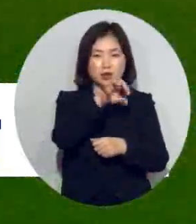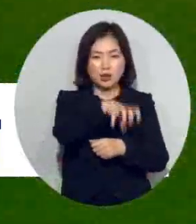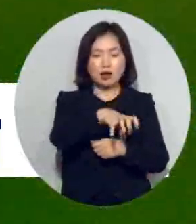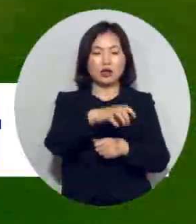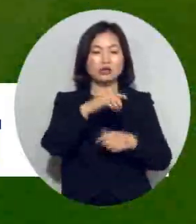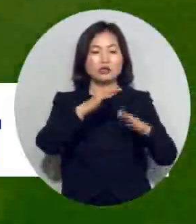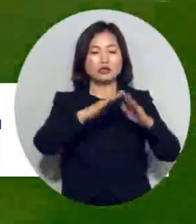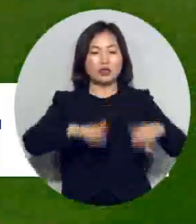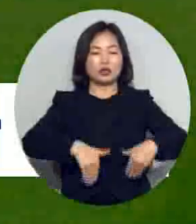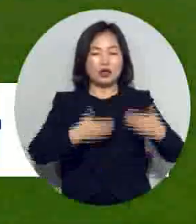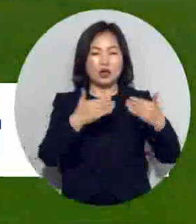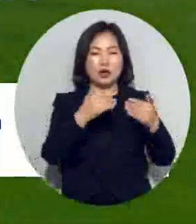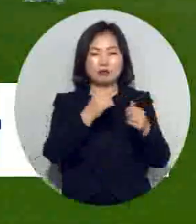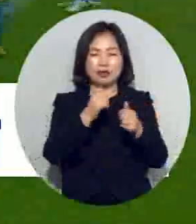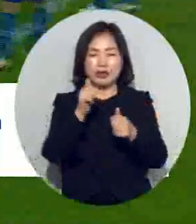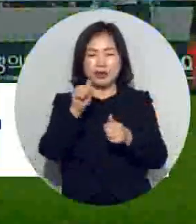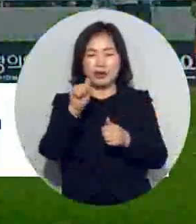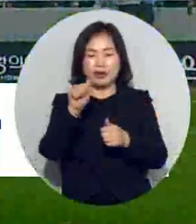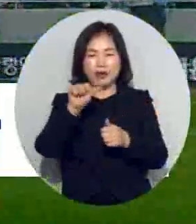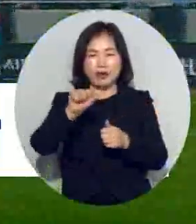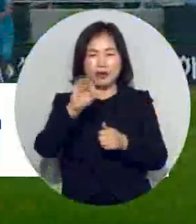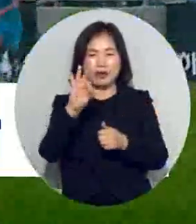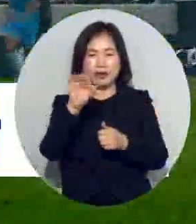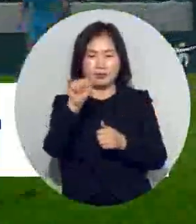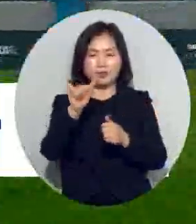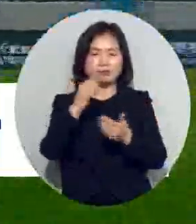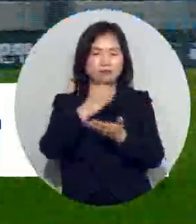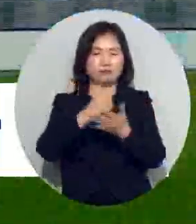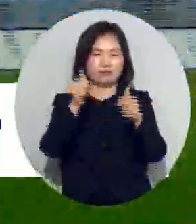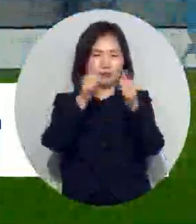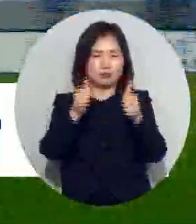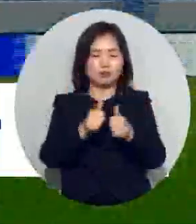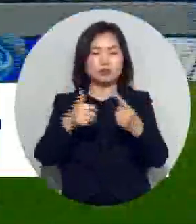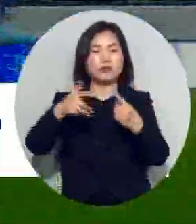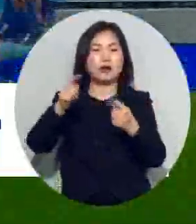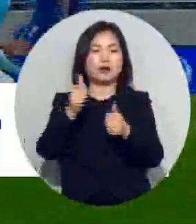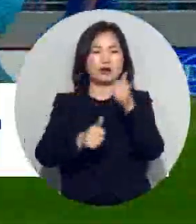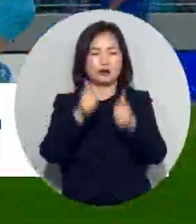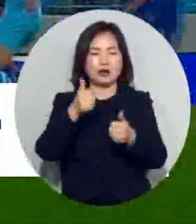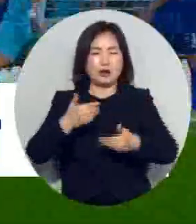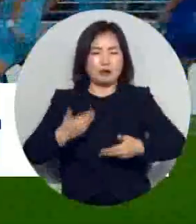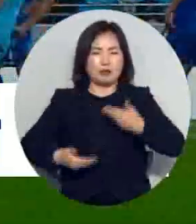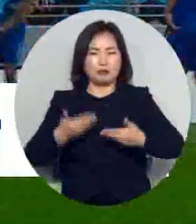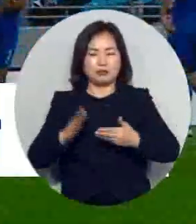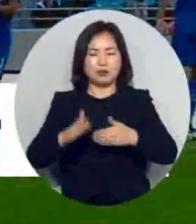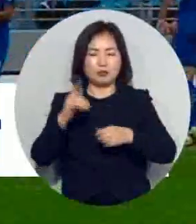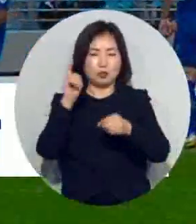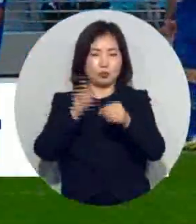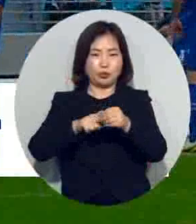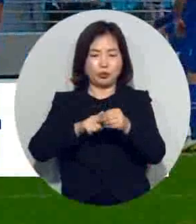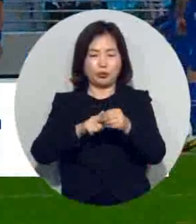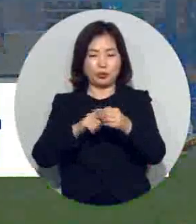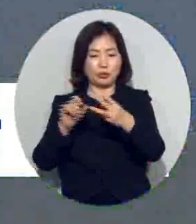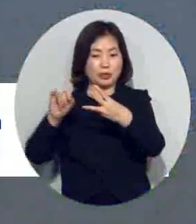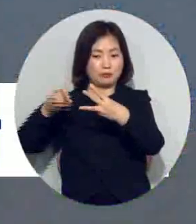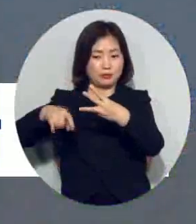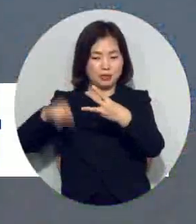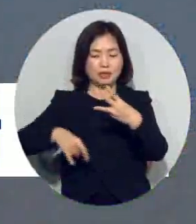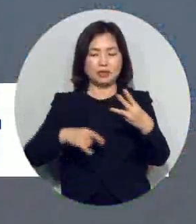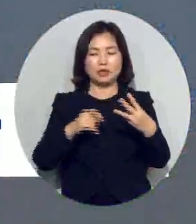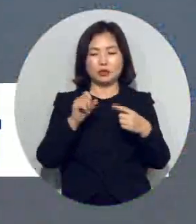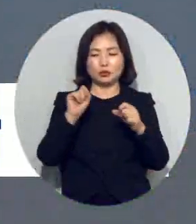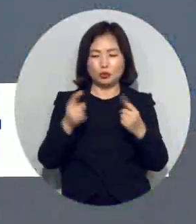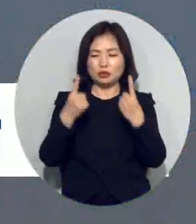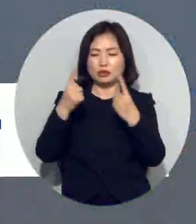드래곤즈를 상대로 FA컵 결승 1차전을 펼치는데요. 빡빡한 일정에도 목표로 삼은 리그 3위와